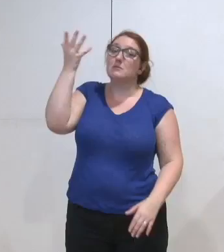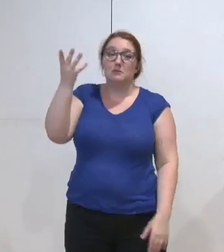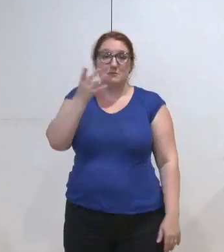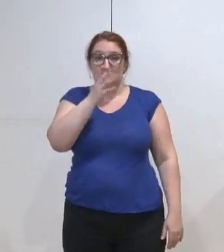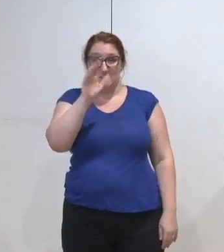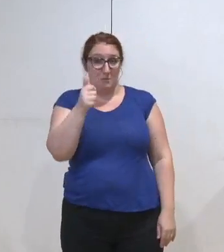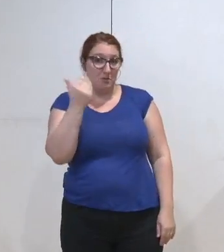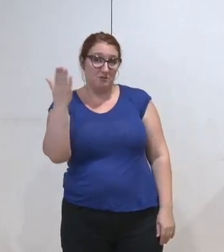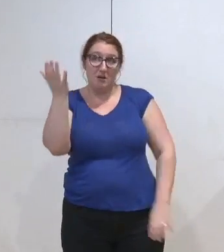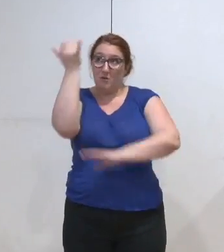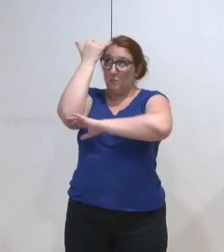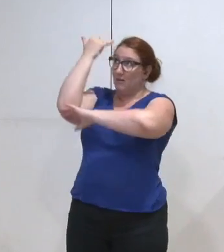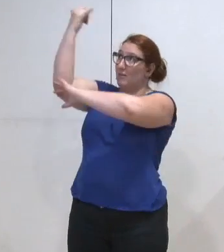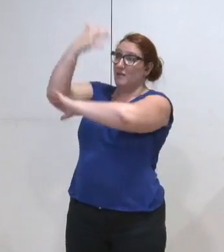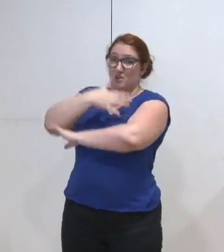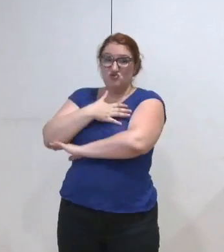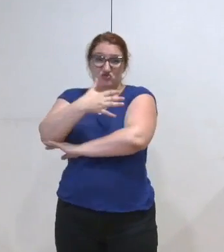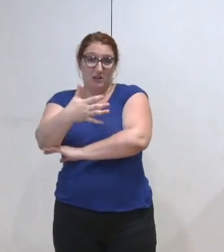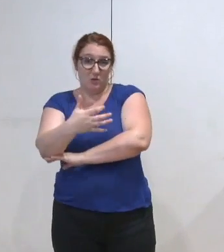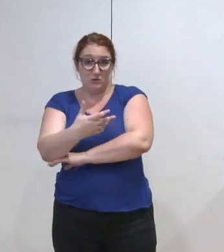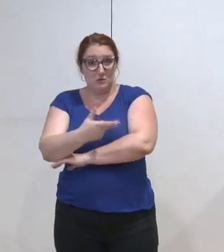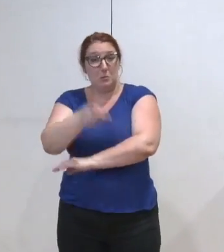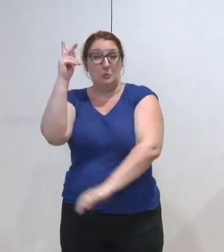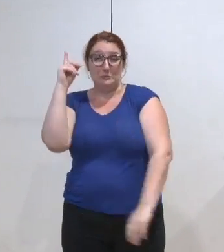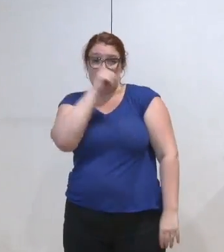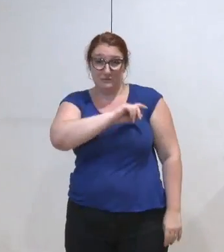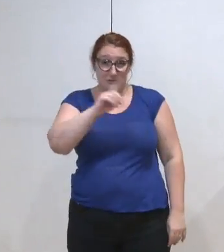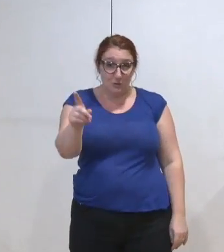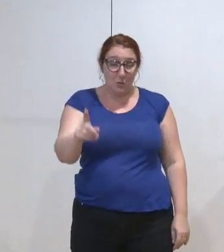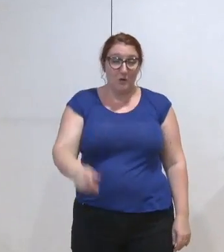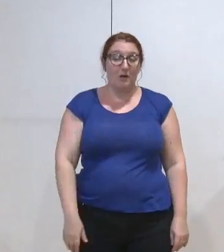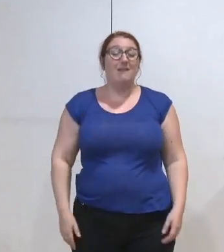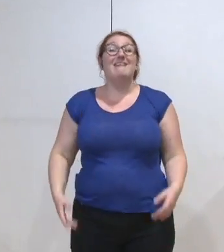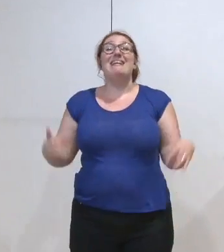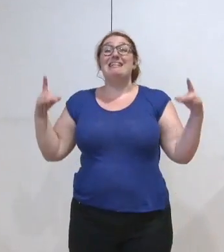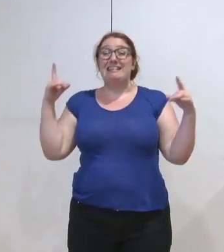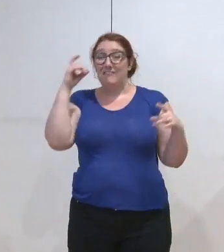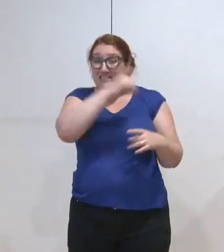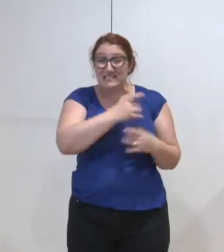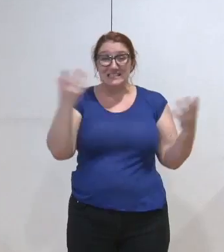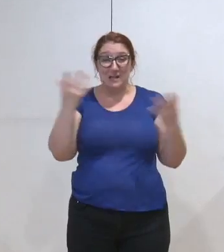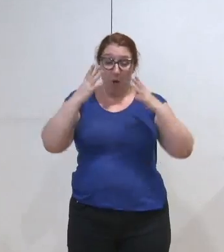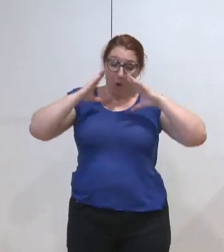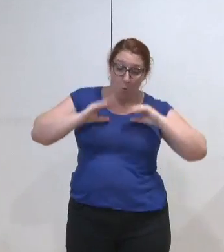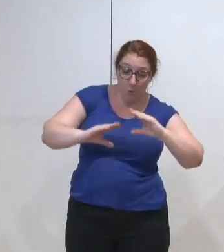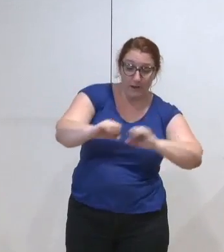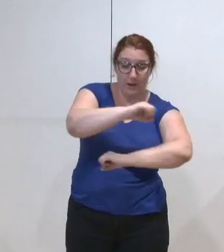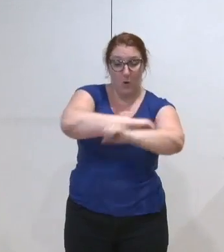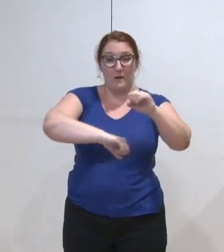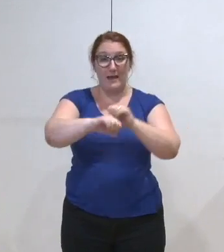d'avoir des grandes idées généreuses c'est de laffich c'est pas de les afficher c'est de les mettre en pratique et de les